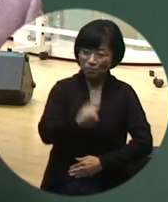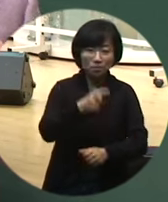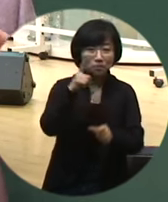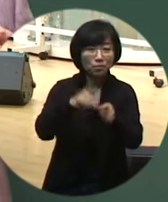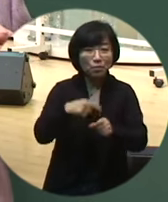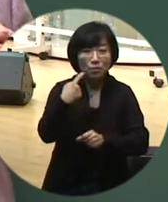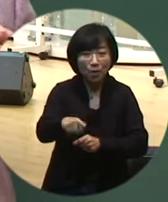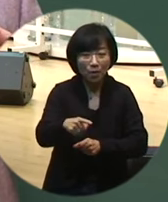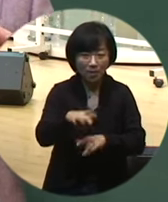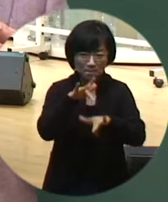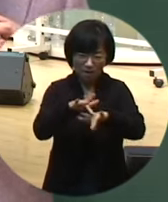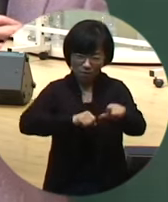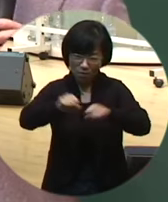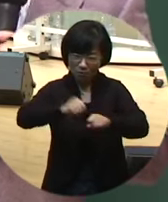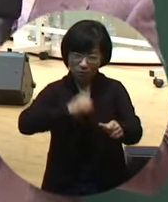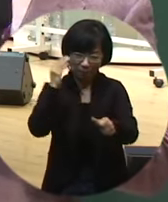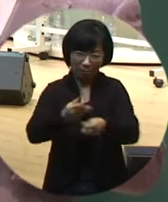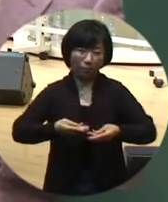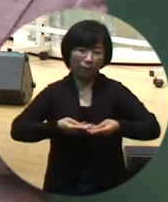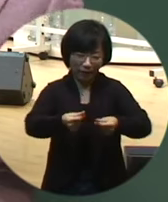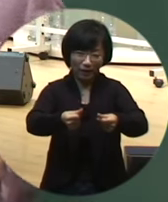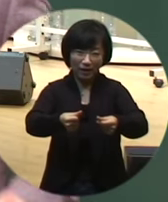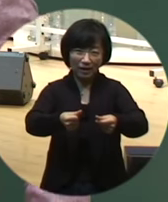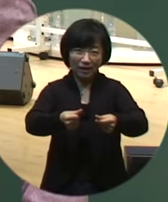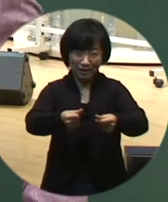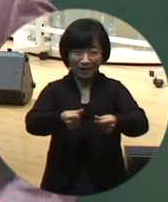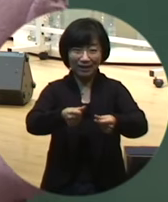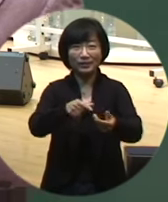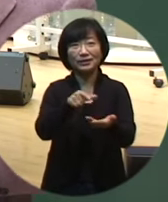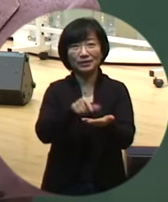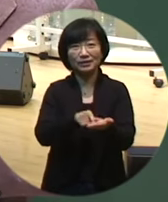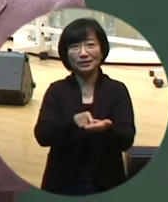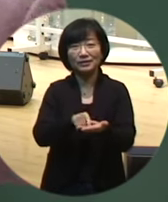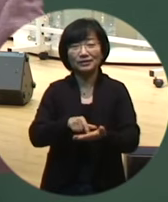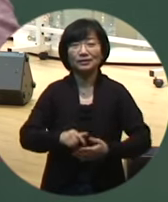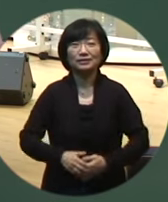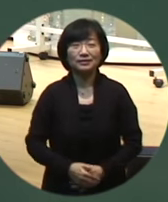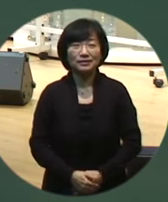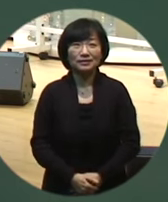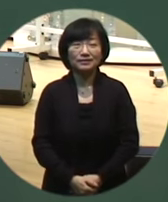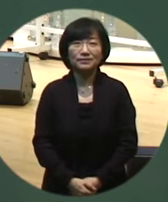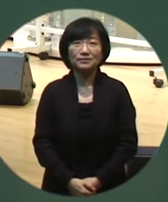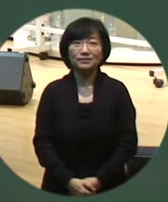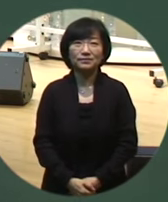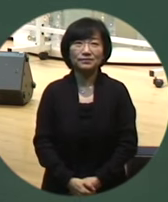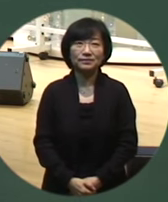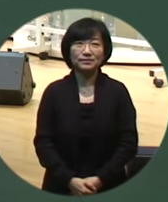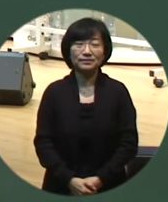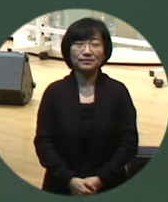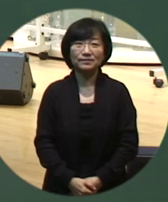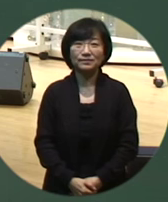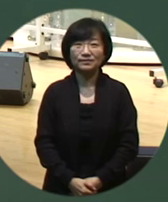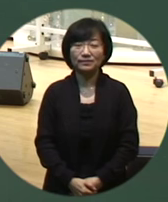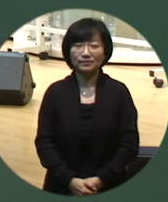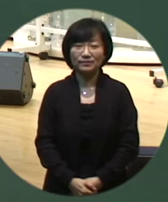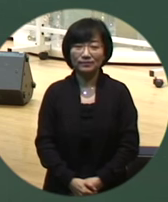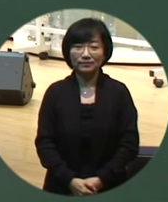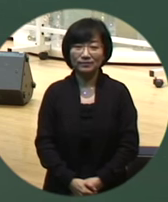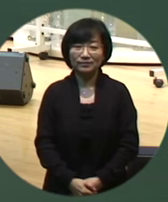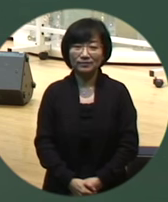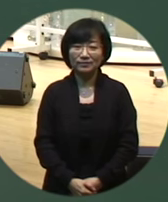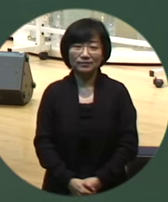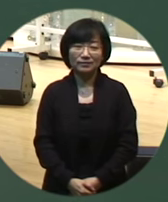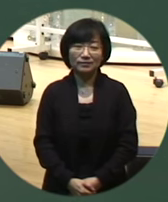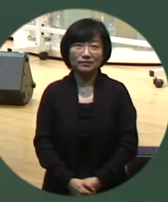일을 멸하려 하심이니라. And that's why it says in 1 John 3:8 that the reason why the Son of God appeared was to destroy the work of the devil.